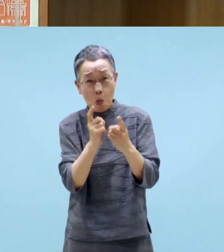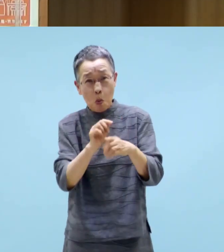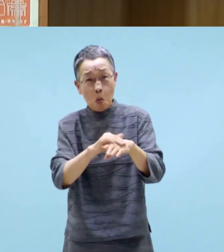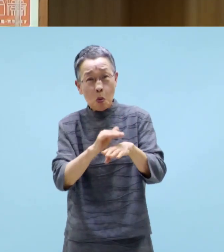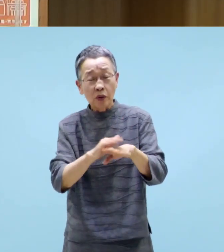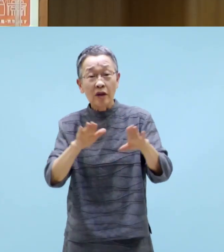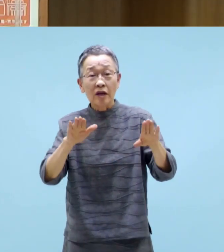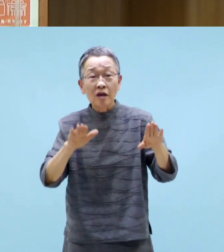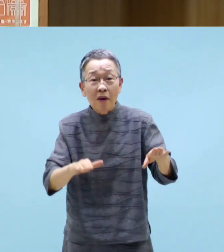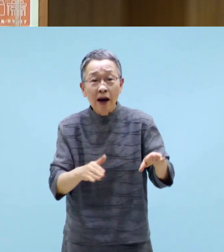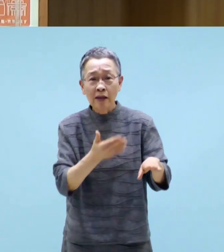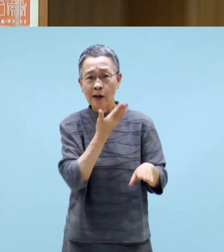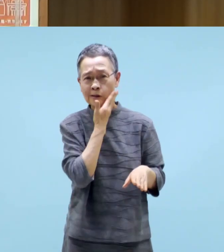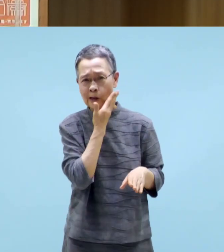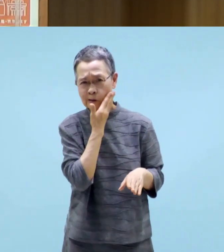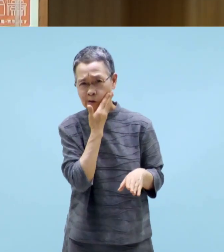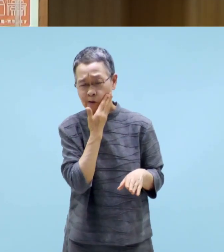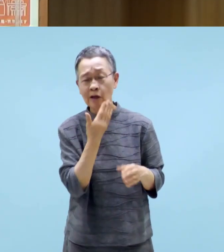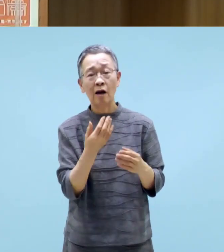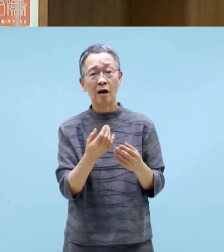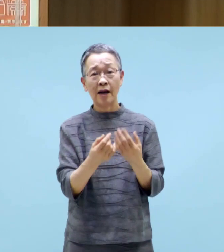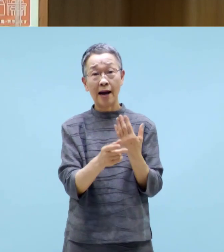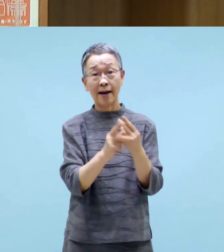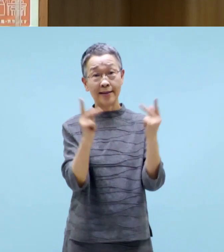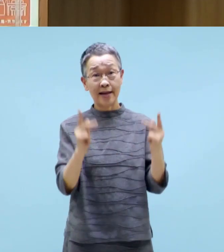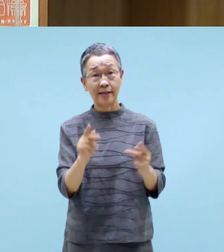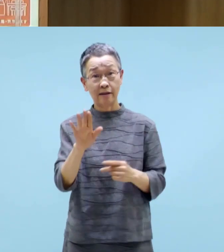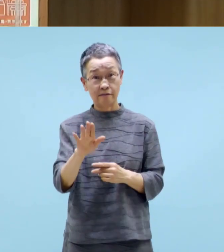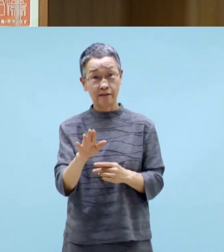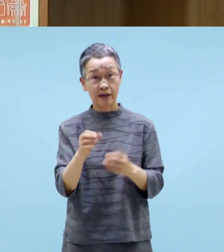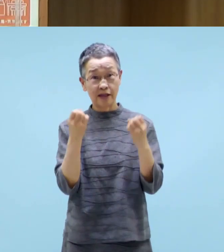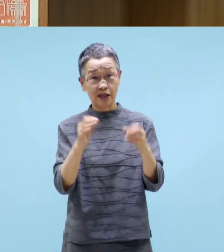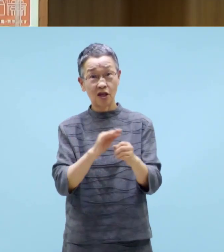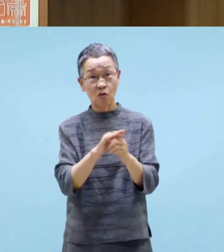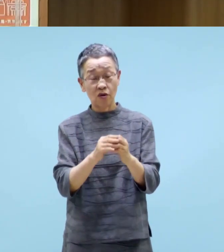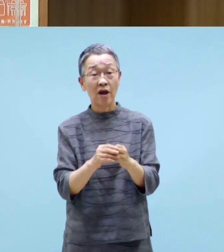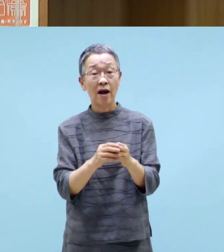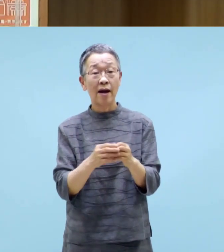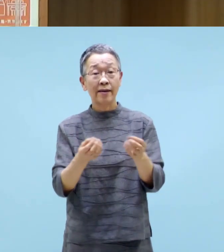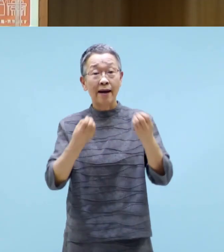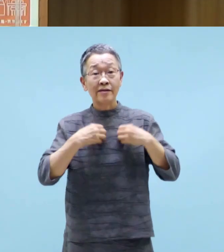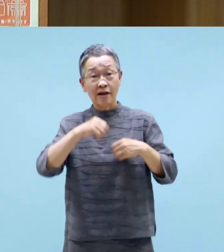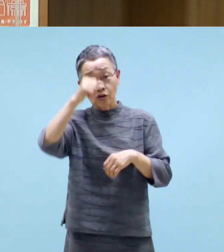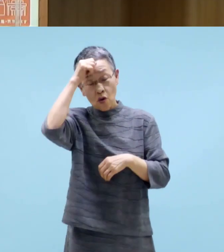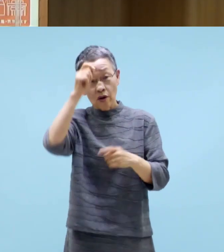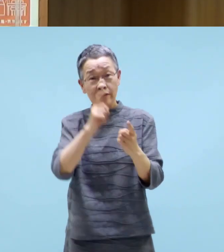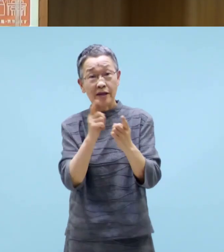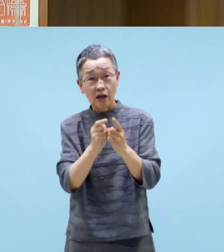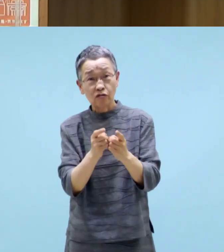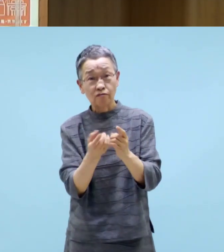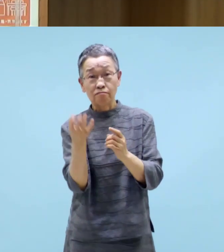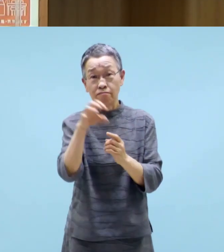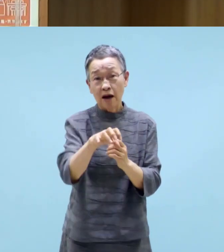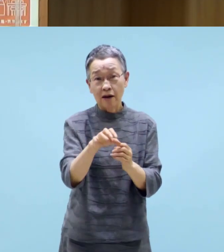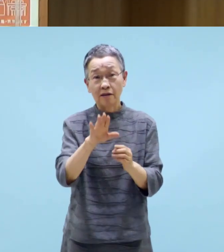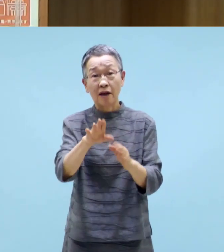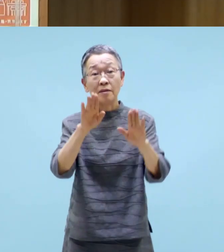下最重要課題という中で、新型コロナウイルス感染症対策課、こちら配置いたしました。また